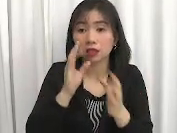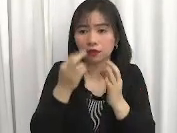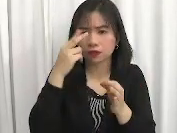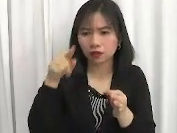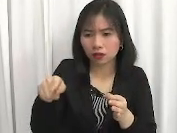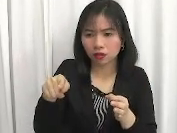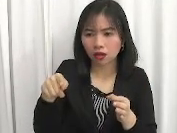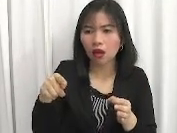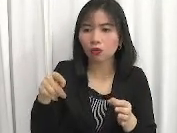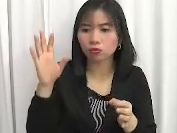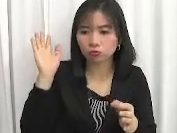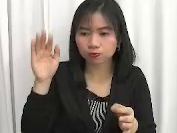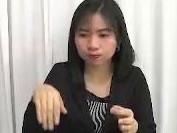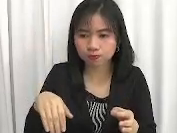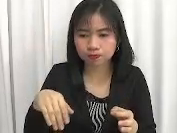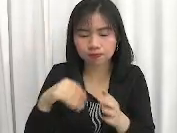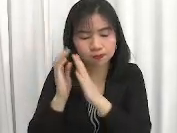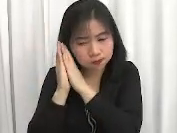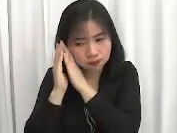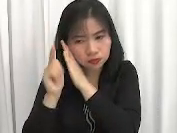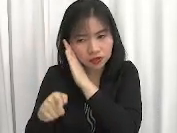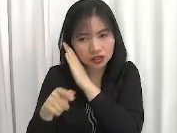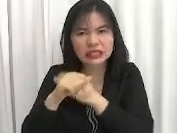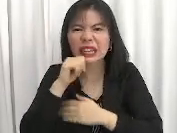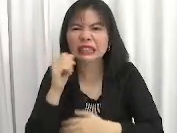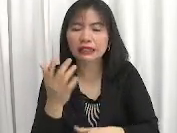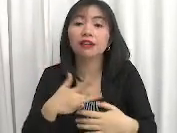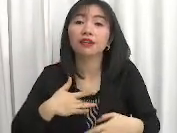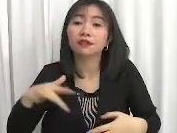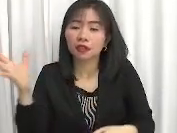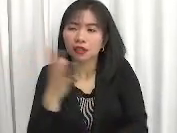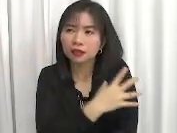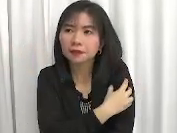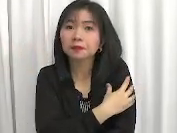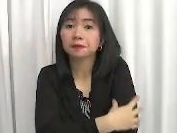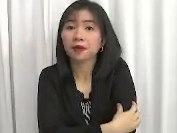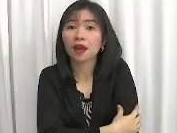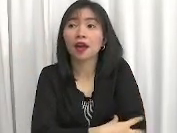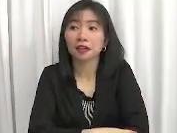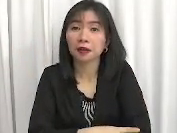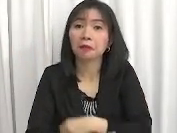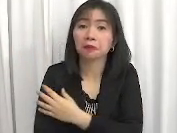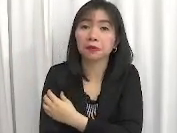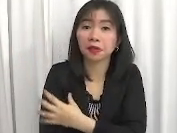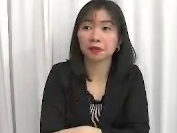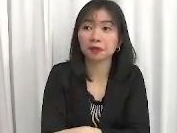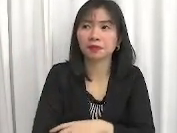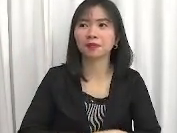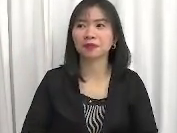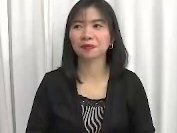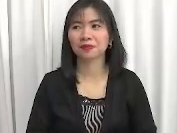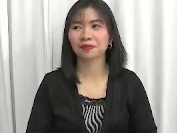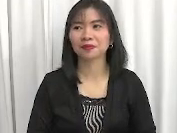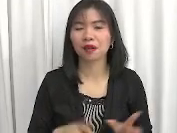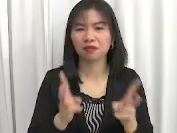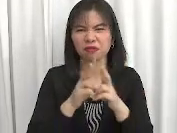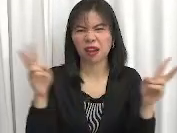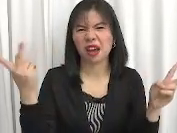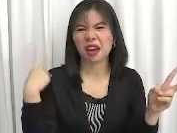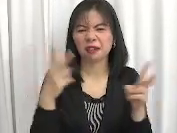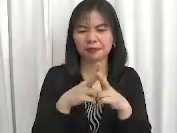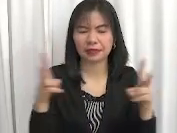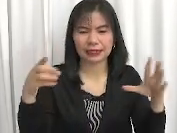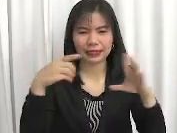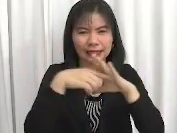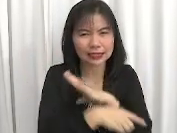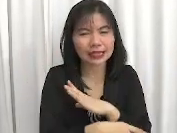niya na mararamdaman. Pero malamang magigising yun kung ginawa mo lang. Hindi, pag tulog talaga siya, tulog na siya. Kasi